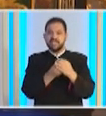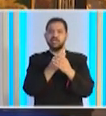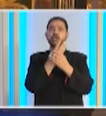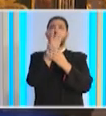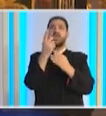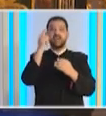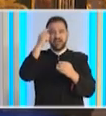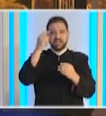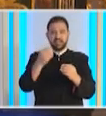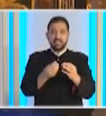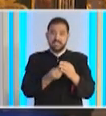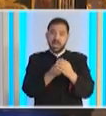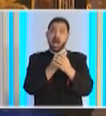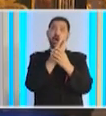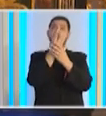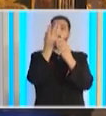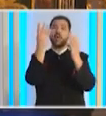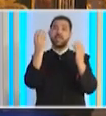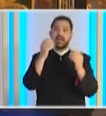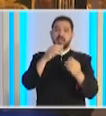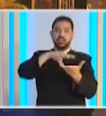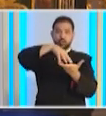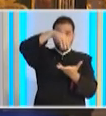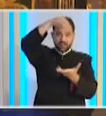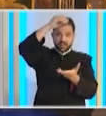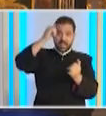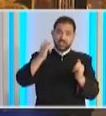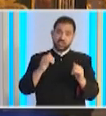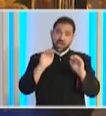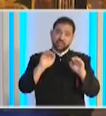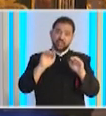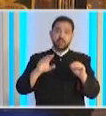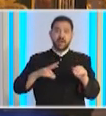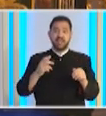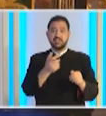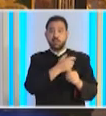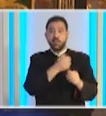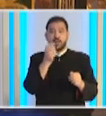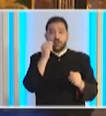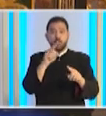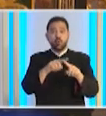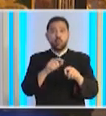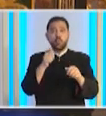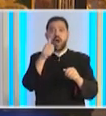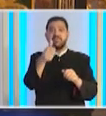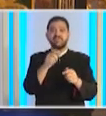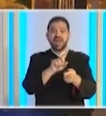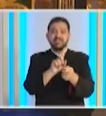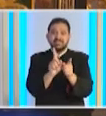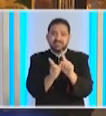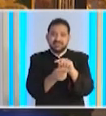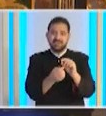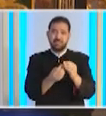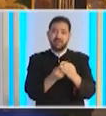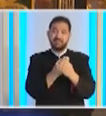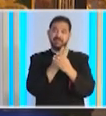spirituală. Și aici întrebarea firească ar fi, se poate omul cu adevărat schimba sau înnoi, știut fiind